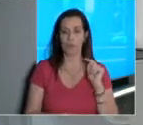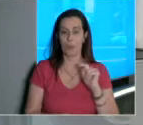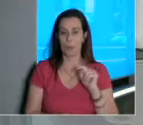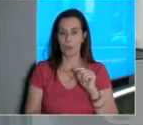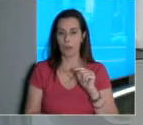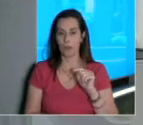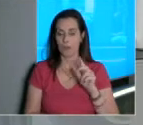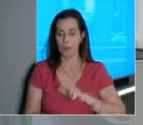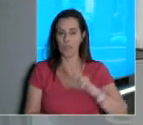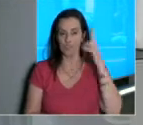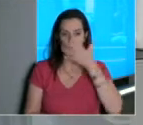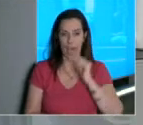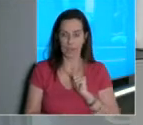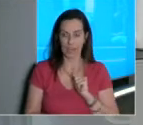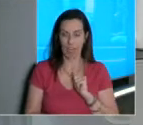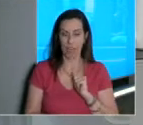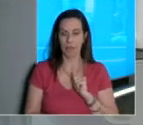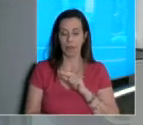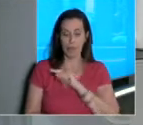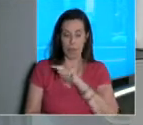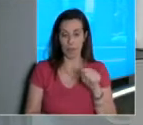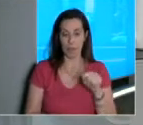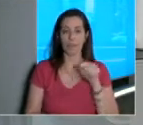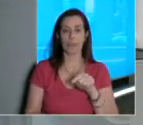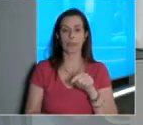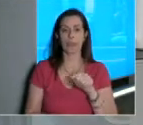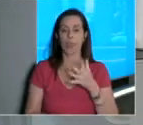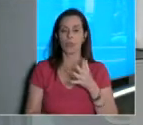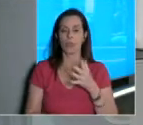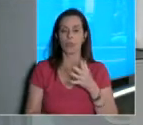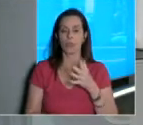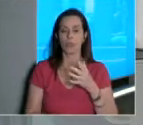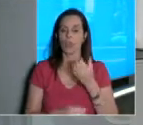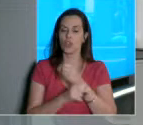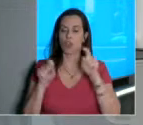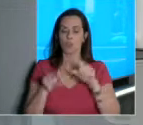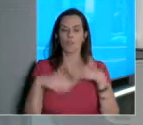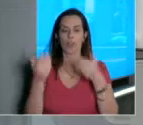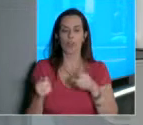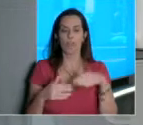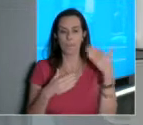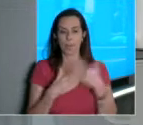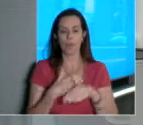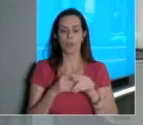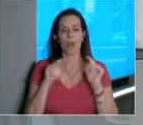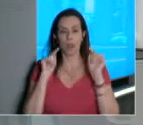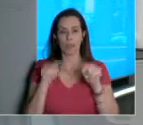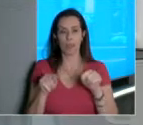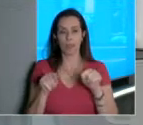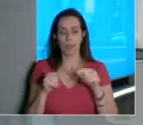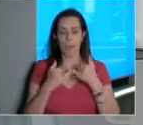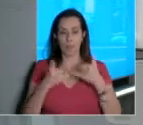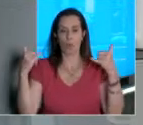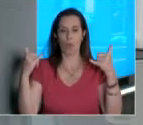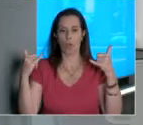ומדינות צפון אפריקה, זה מה שישחרר אותם ויאפשר להם בסופו של דבר להגיע